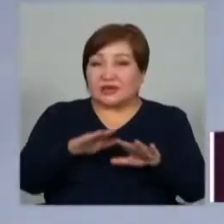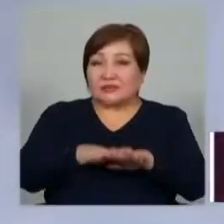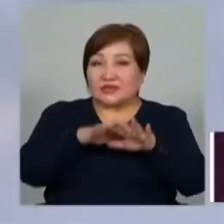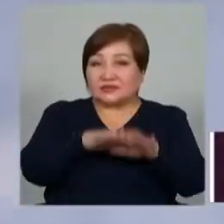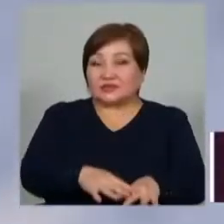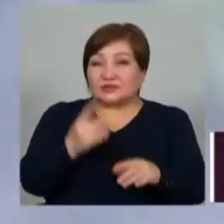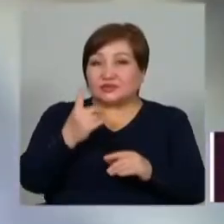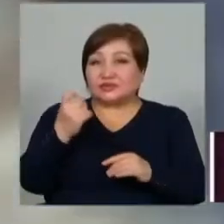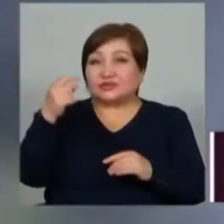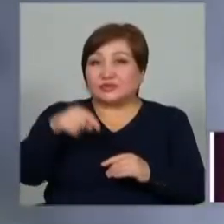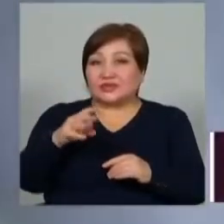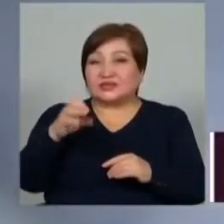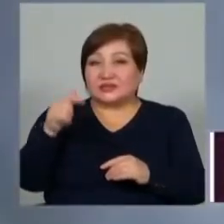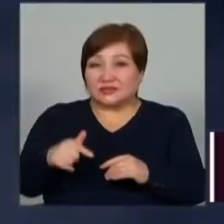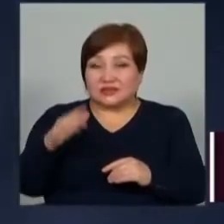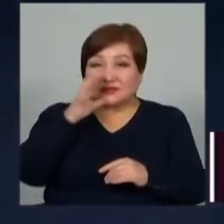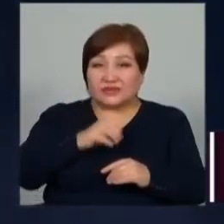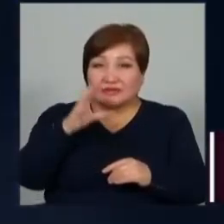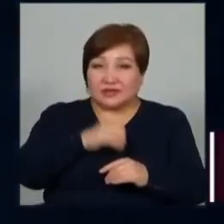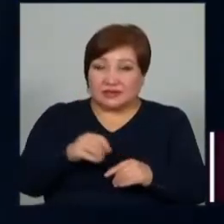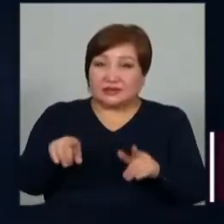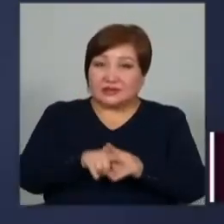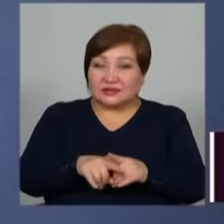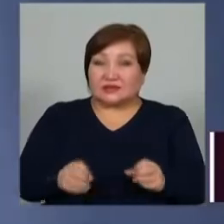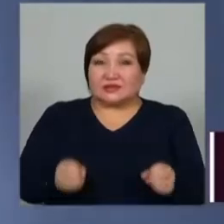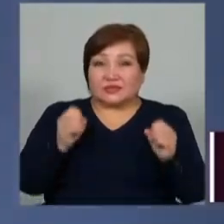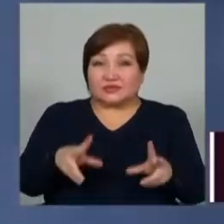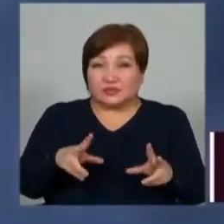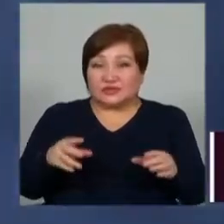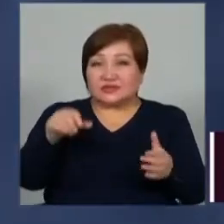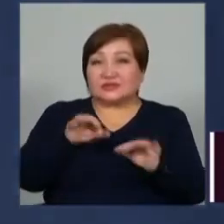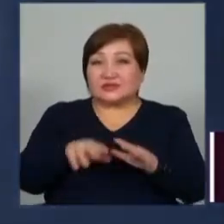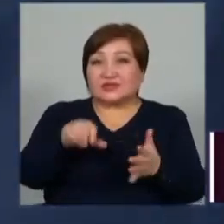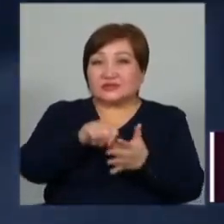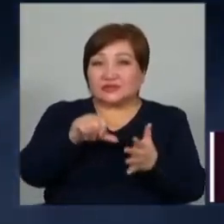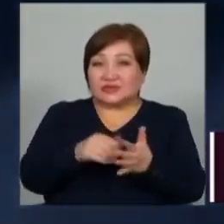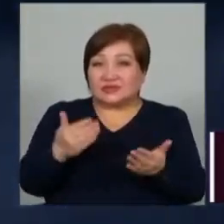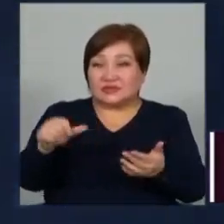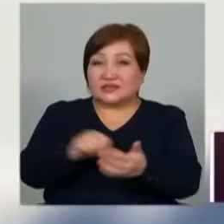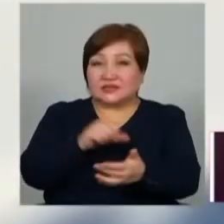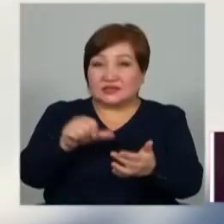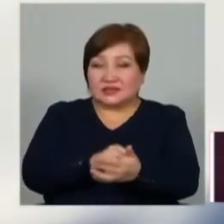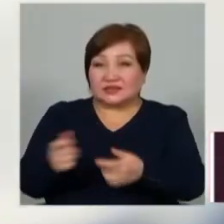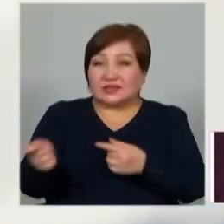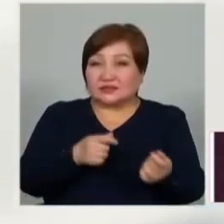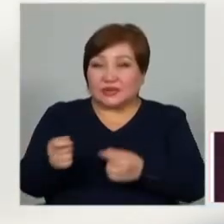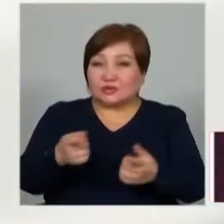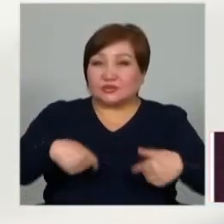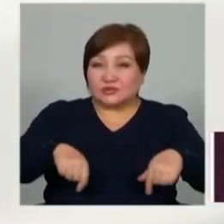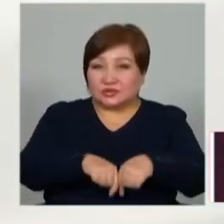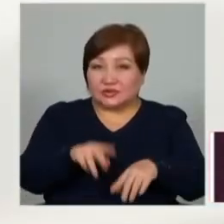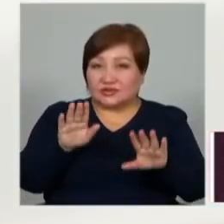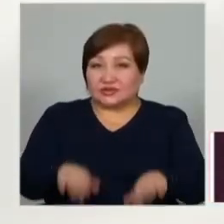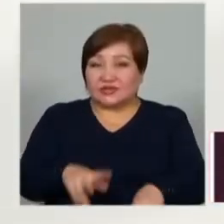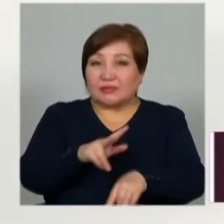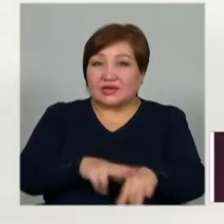теңгені қолды қалған. 5 жыл бұрын қарақшылық деп тіркелген істің қатысушылары ендігіде есірткі тасымалын ұйымдастырып отыр. Жергілікті полиция